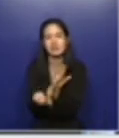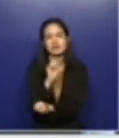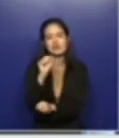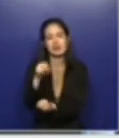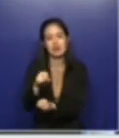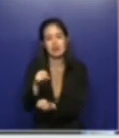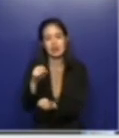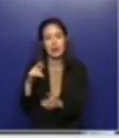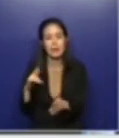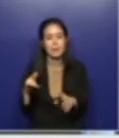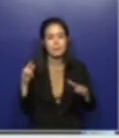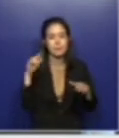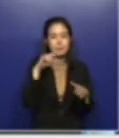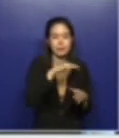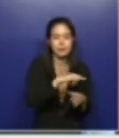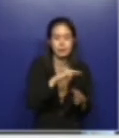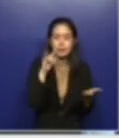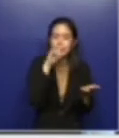างไปจังหวัดระยอง